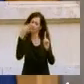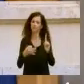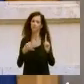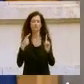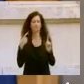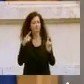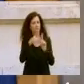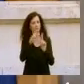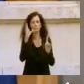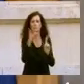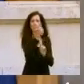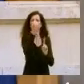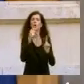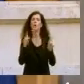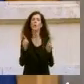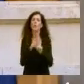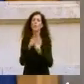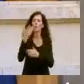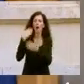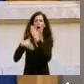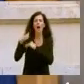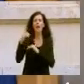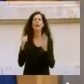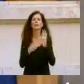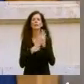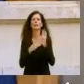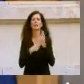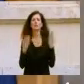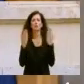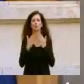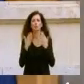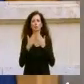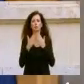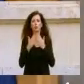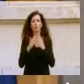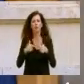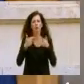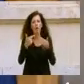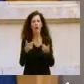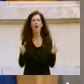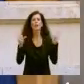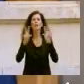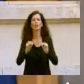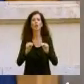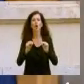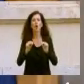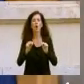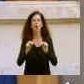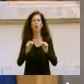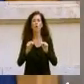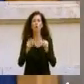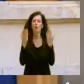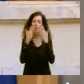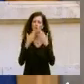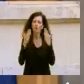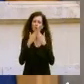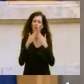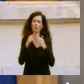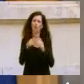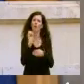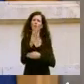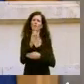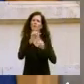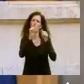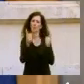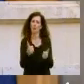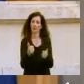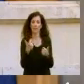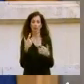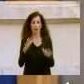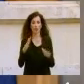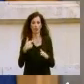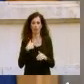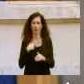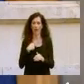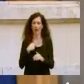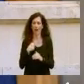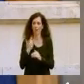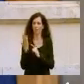il diritto allo studio per rinnovare l'offerta formativa abbiamo dato già dei segnali molto significativi